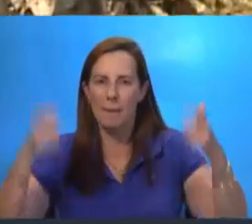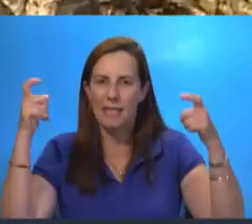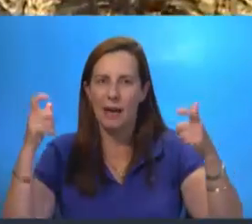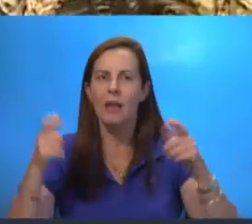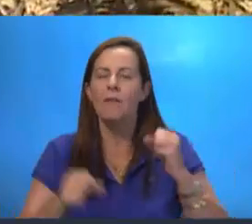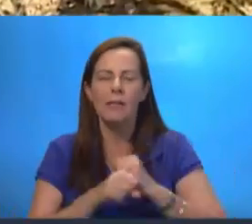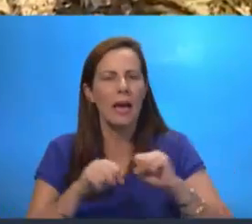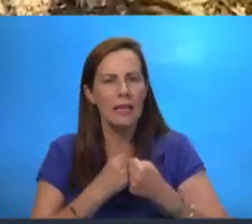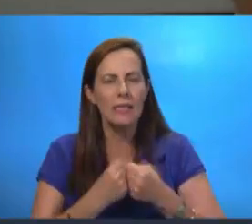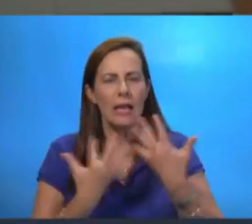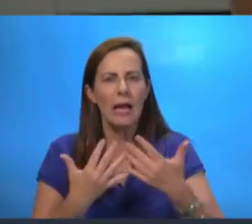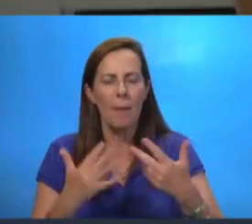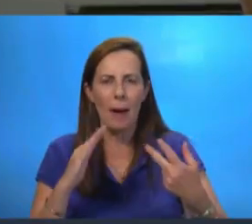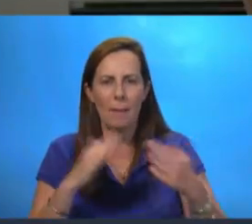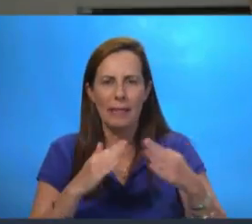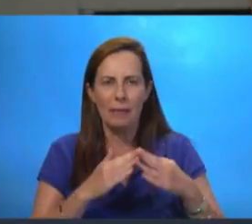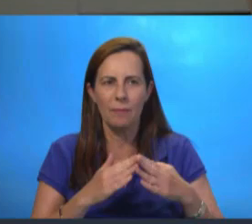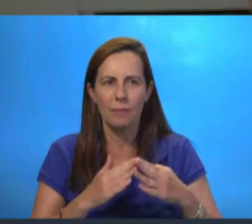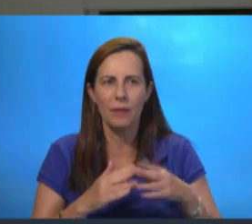נזק לכמה מדירותיו.